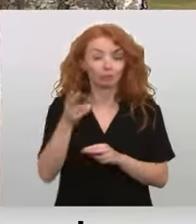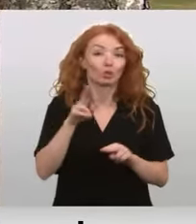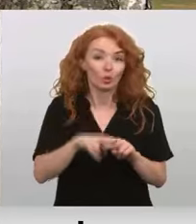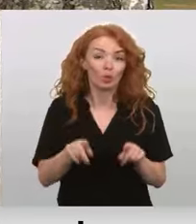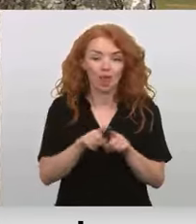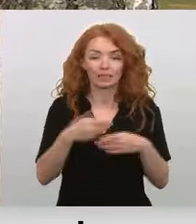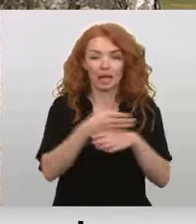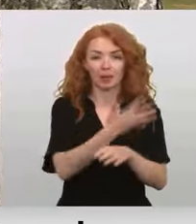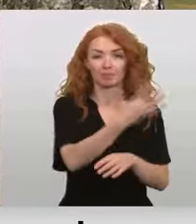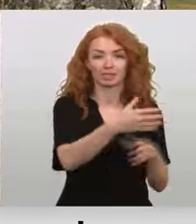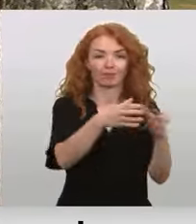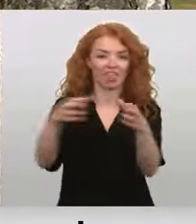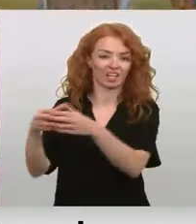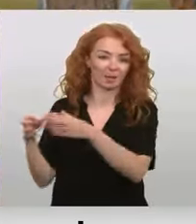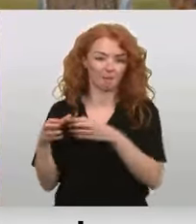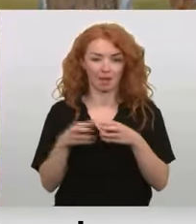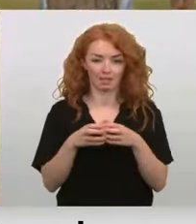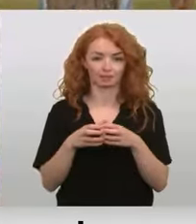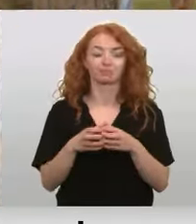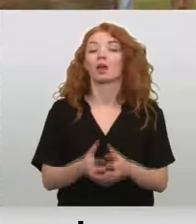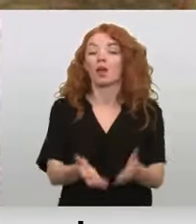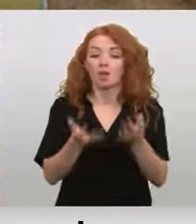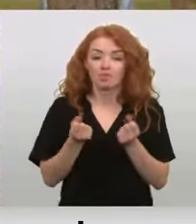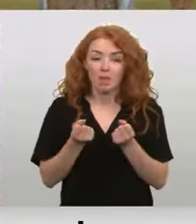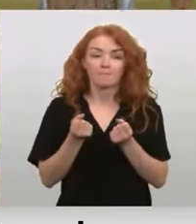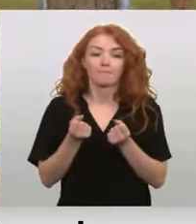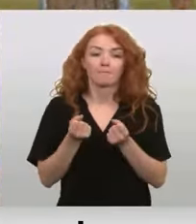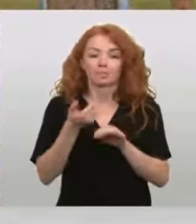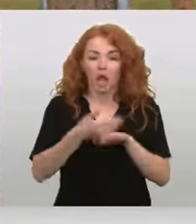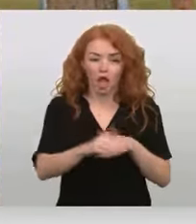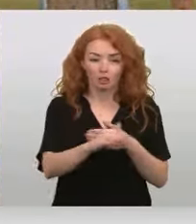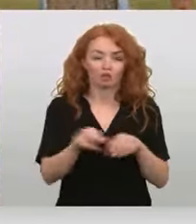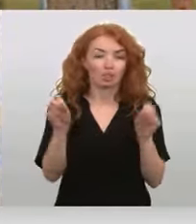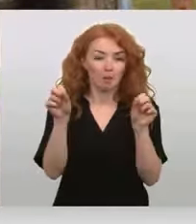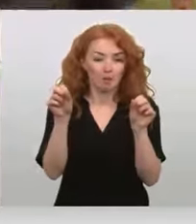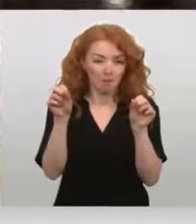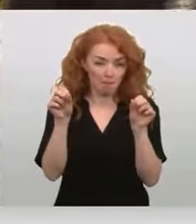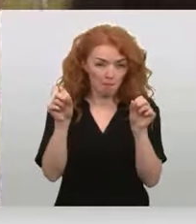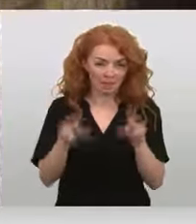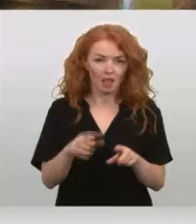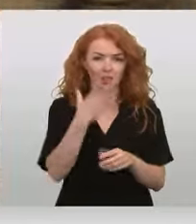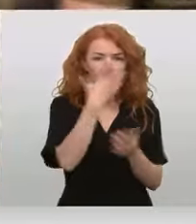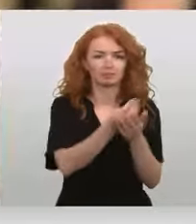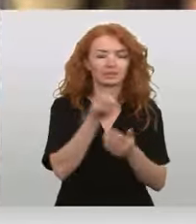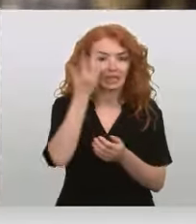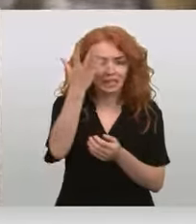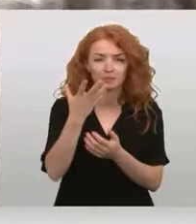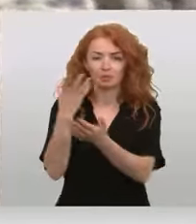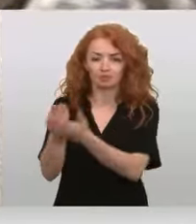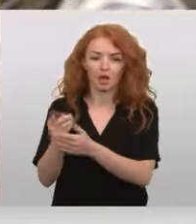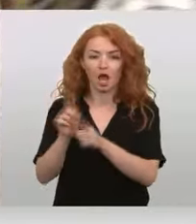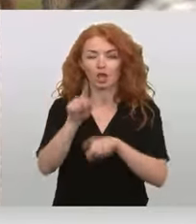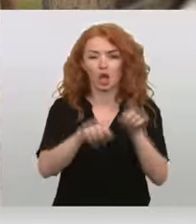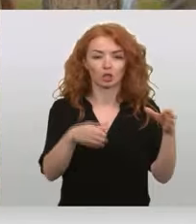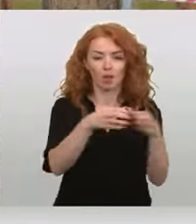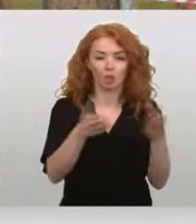pa piecām dažādām vienībām. Tika ņemts atsevišķas specialitātes pēc izglītībām. Ir atsevišķi batoni,